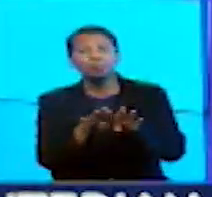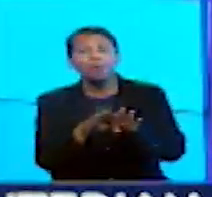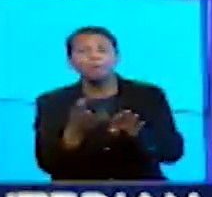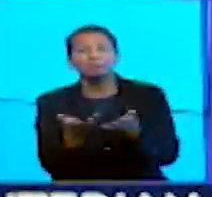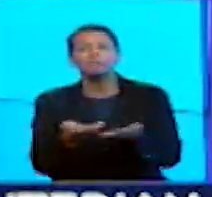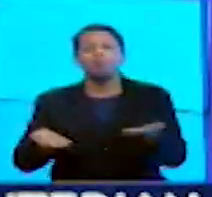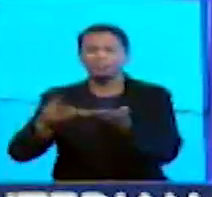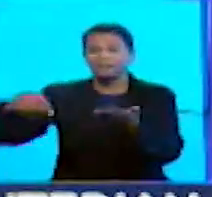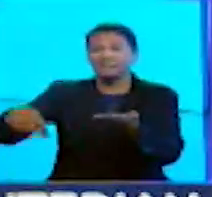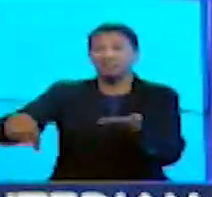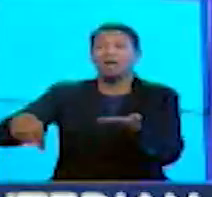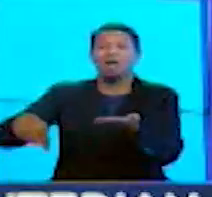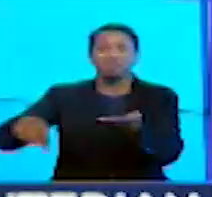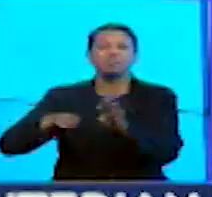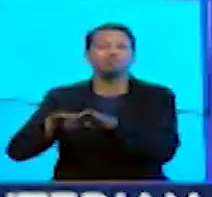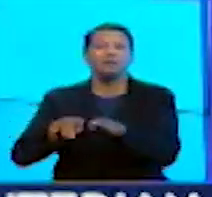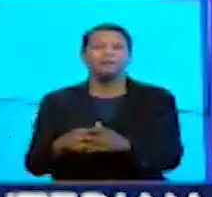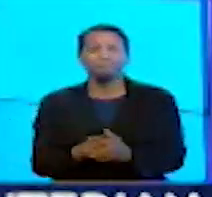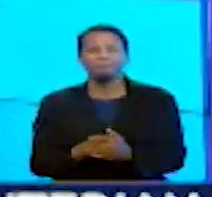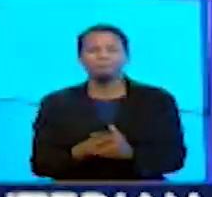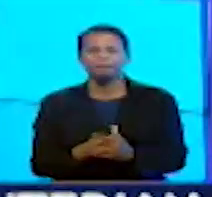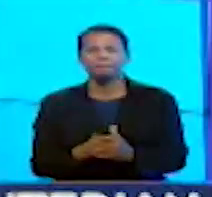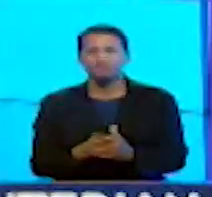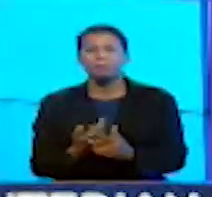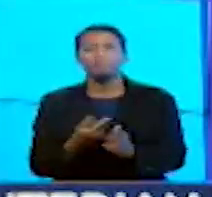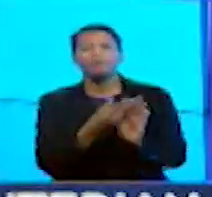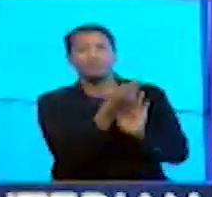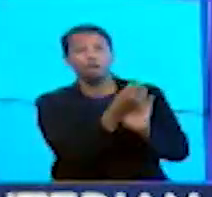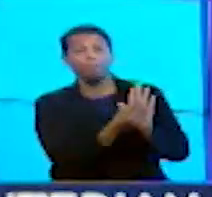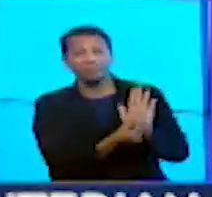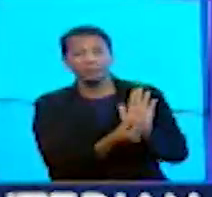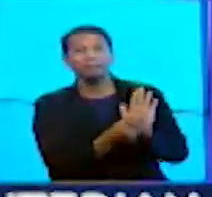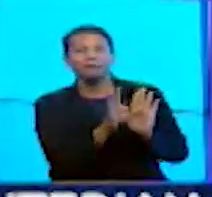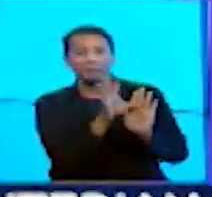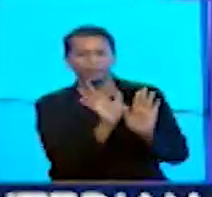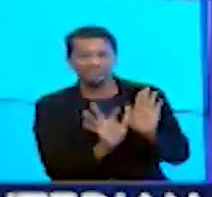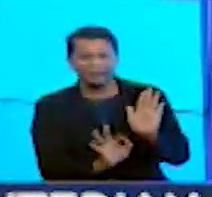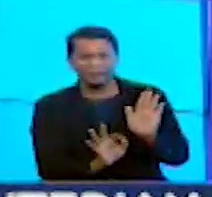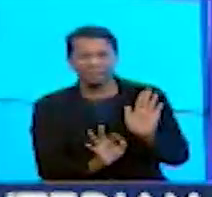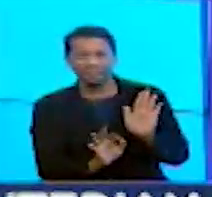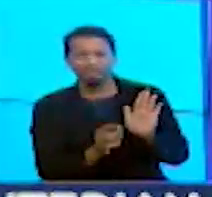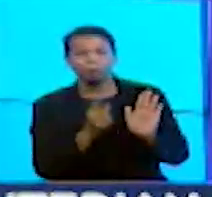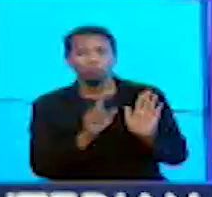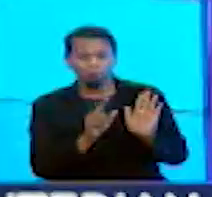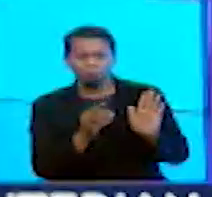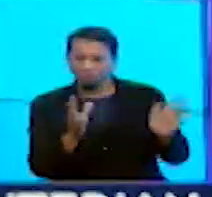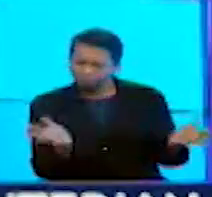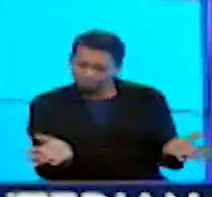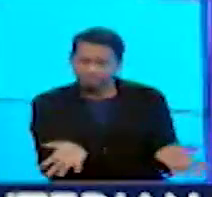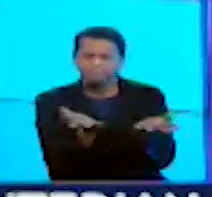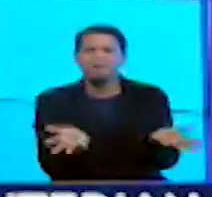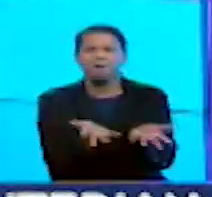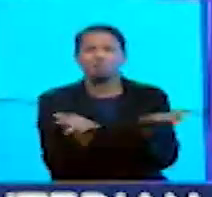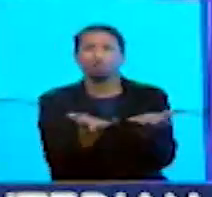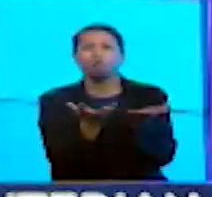pertumbuhan ekonomi 5%, termasuk mendorong juga pembangunan ibu kota negara baru yang juga akan memerlukan